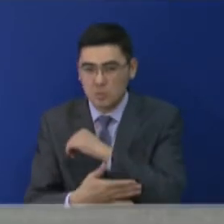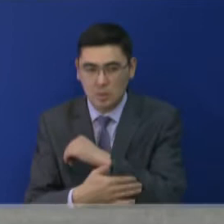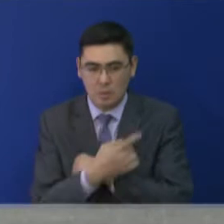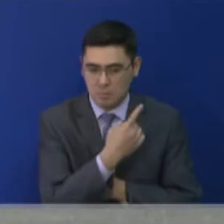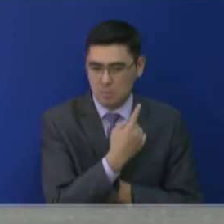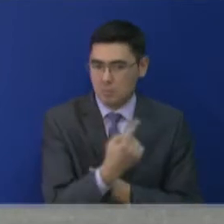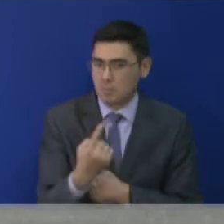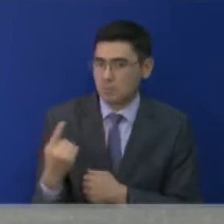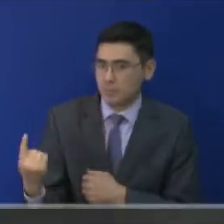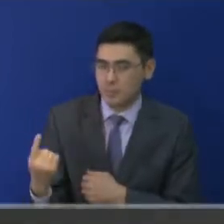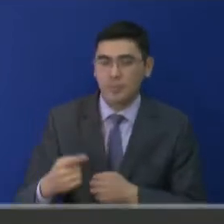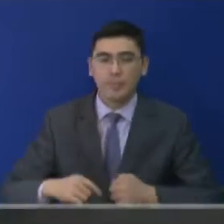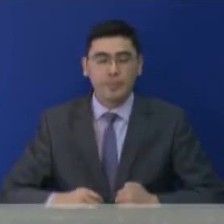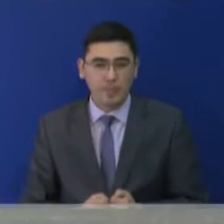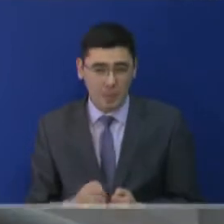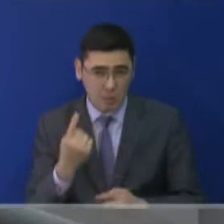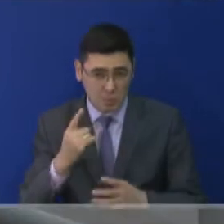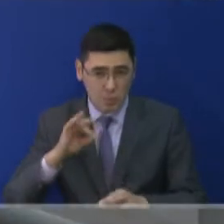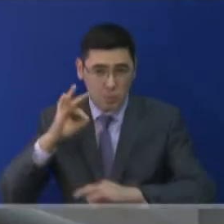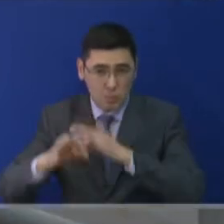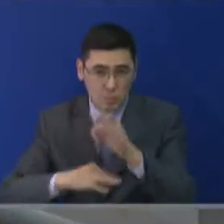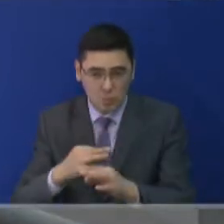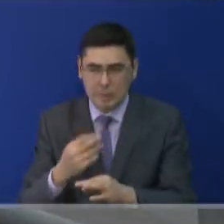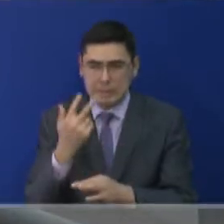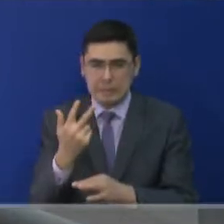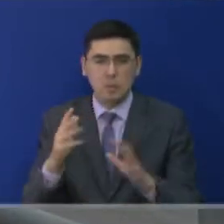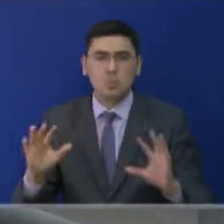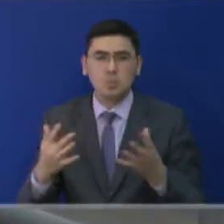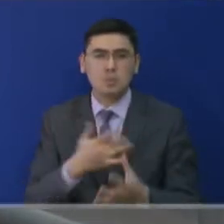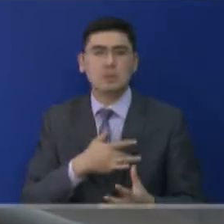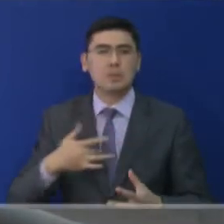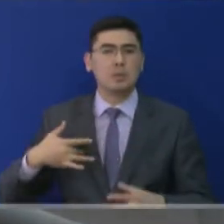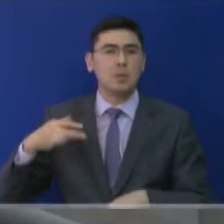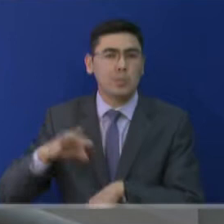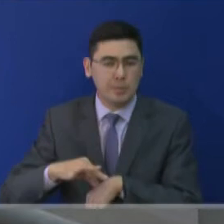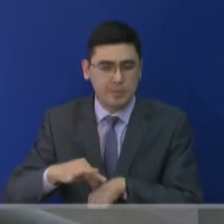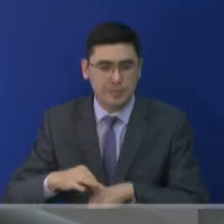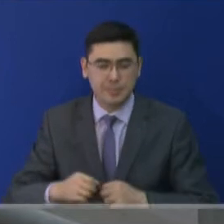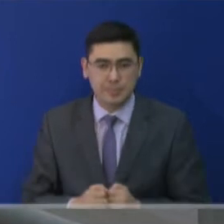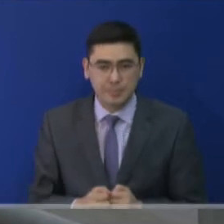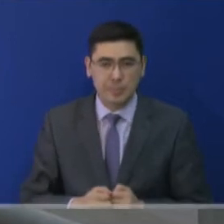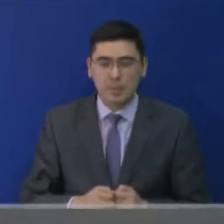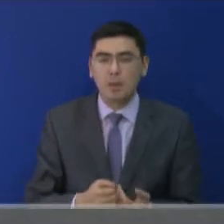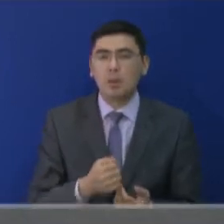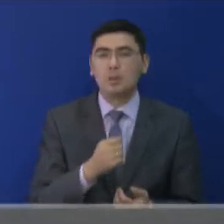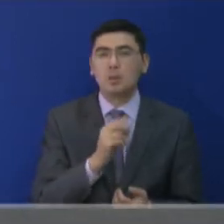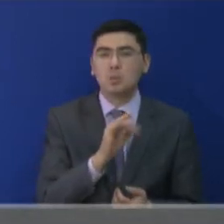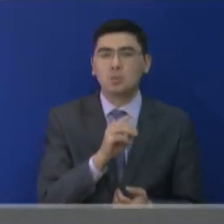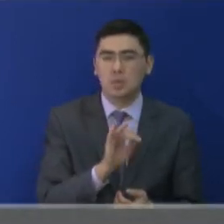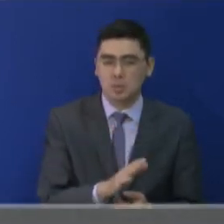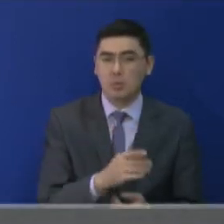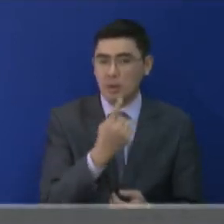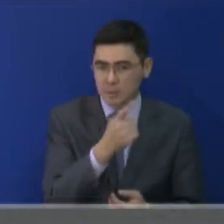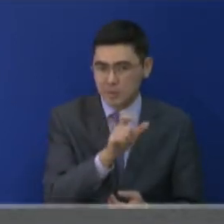адамнан анықталған. Сондай-ақ тәулік ішінде пневмонияның 3 жағдайы тіркелді. Бесқарағай ауданында 2-еу, Курчатов қаласында 1